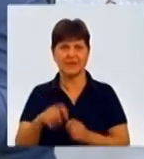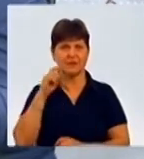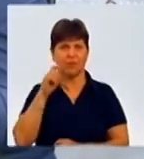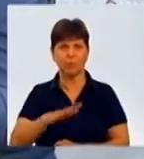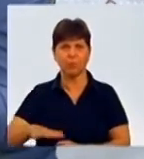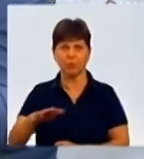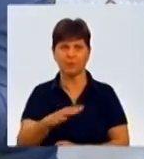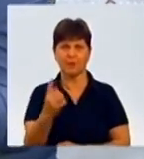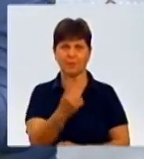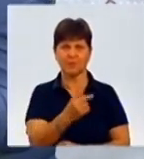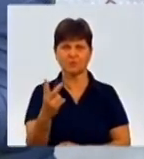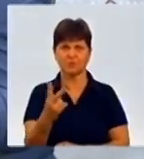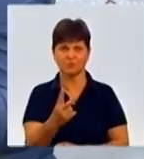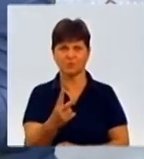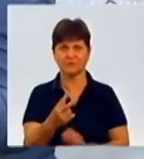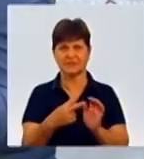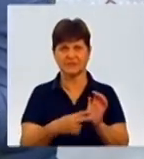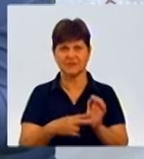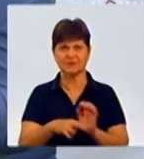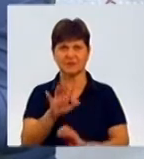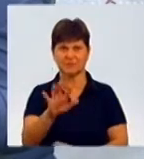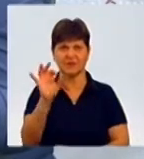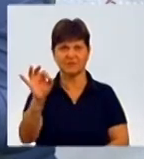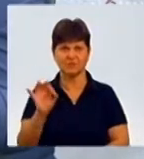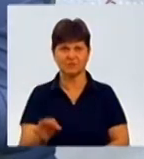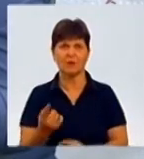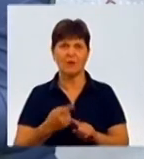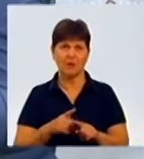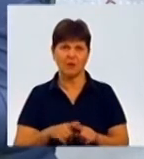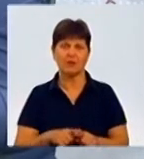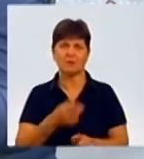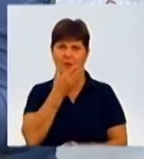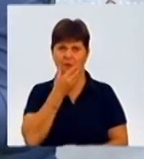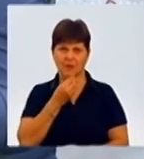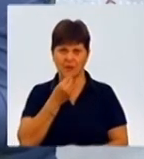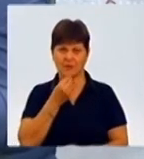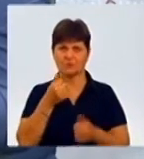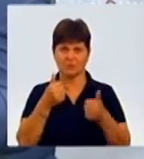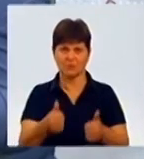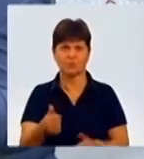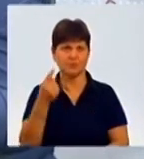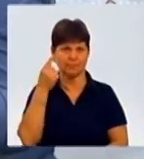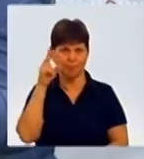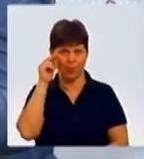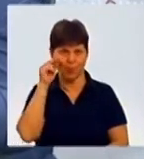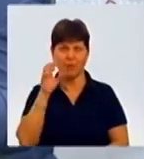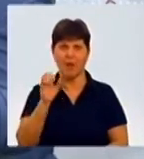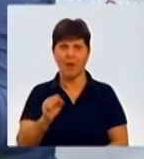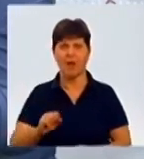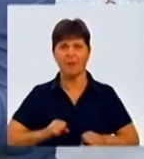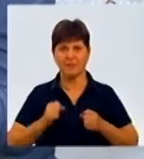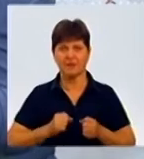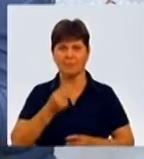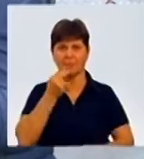перші другі стадії знаходяться в 75%. Це, звісно, хороший показник, але ми прагнемо його все-таки